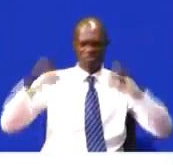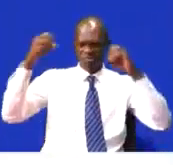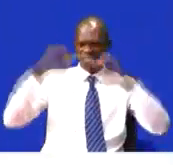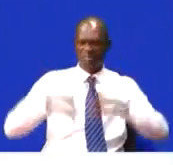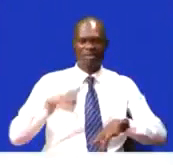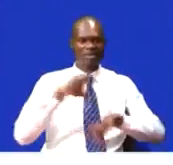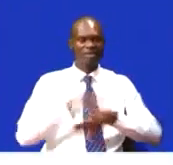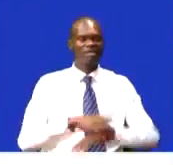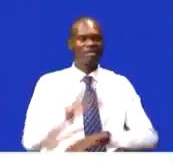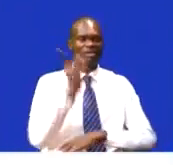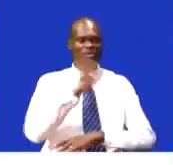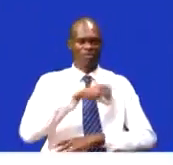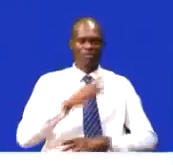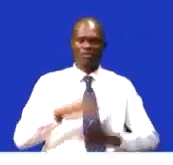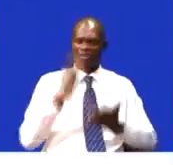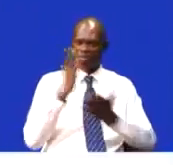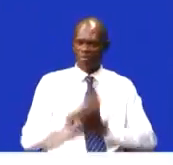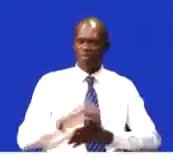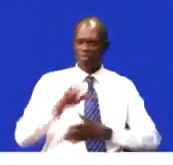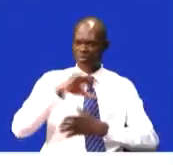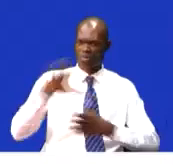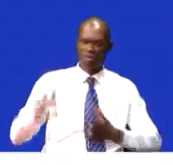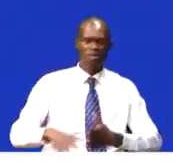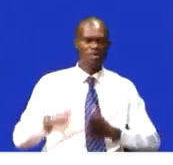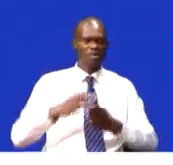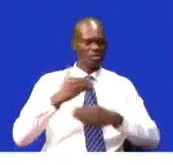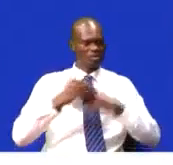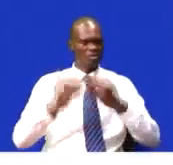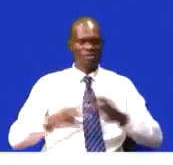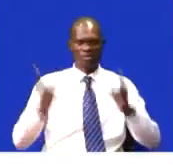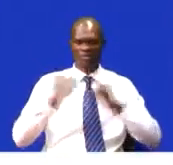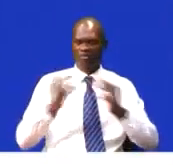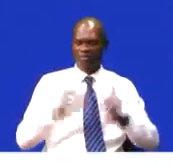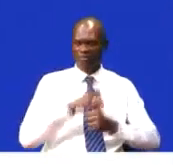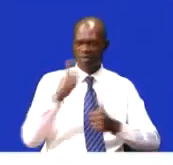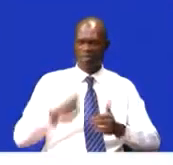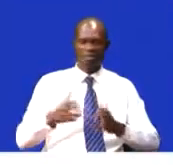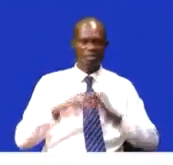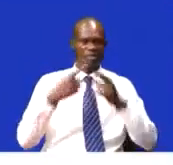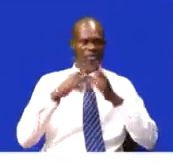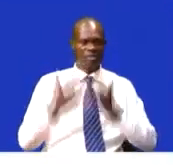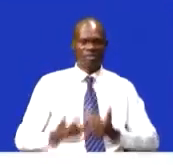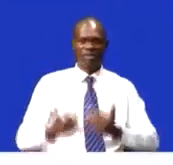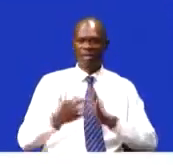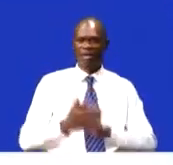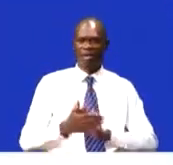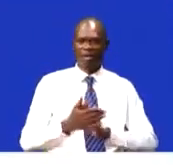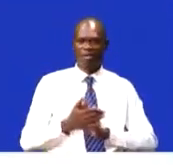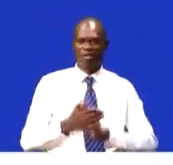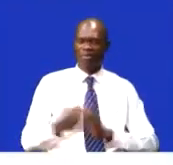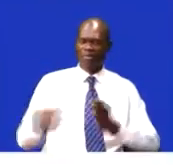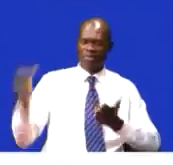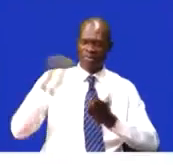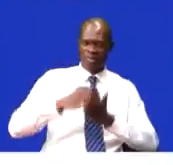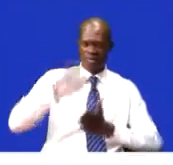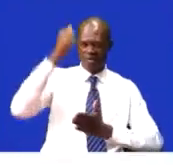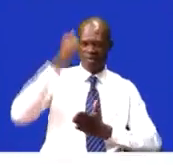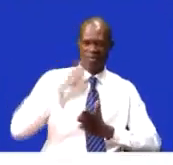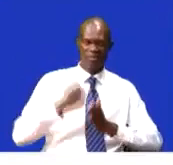wa, sekto nogero maber ni to ok ogiyo koromo. Koro medwa umbrella moko mondo